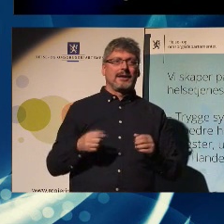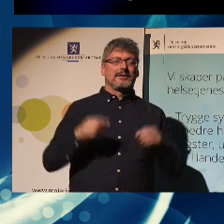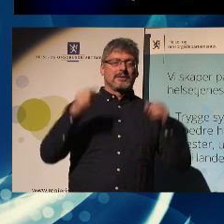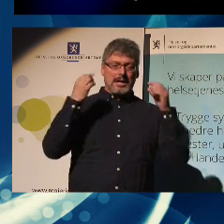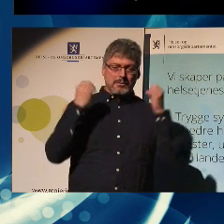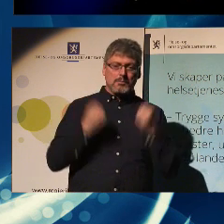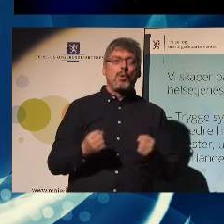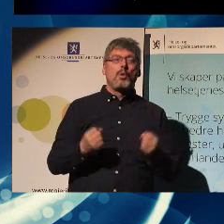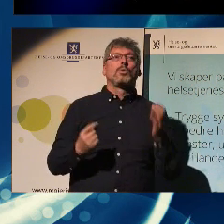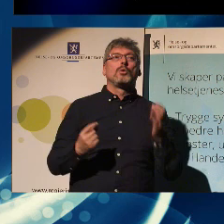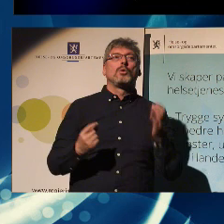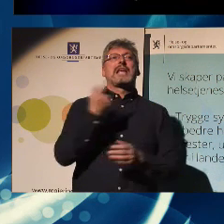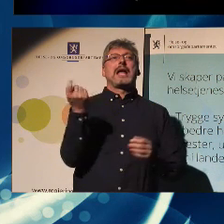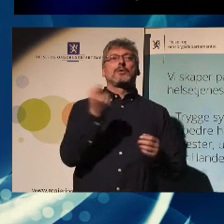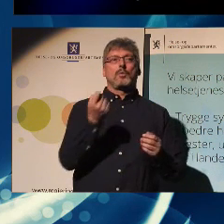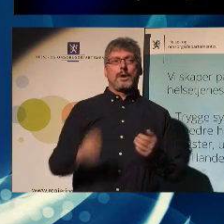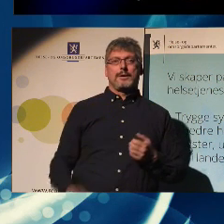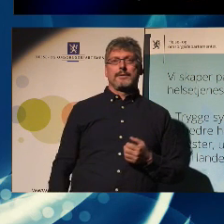nå.